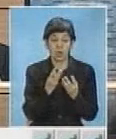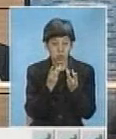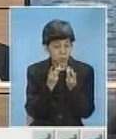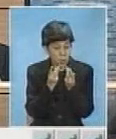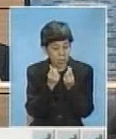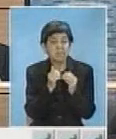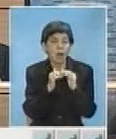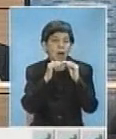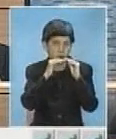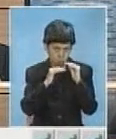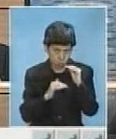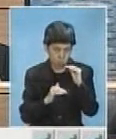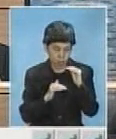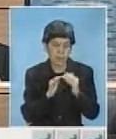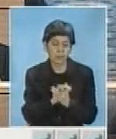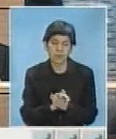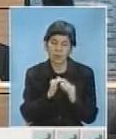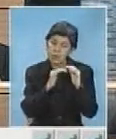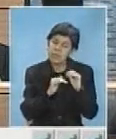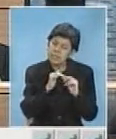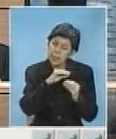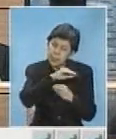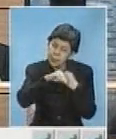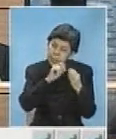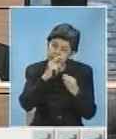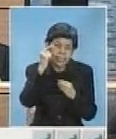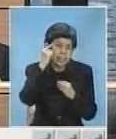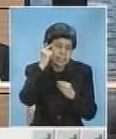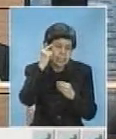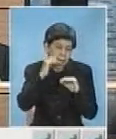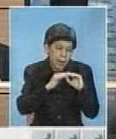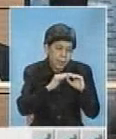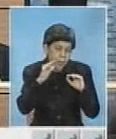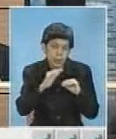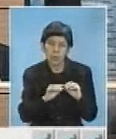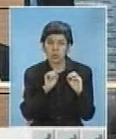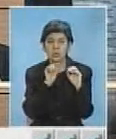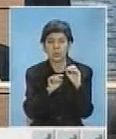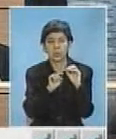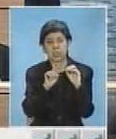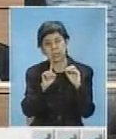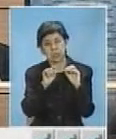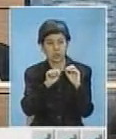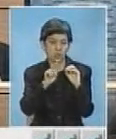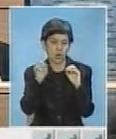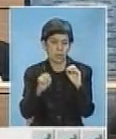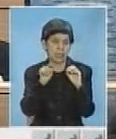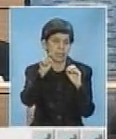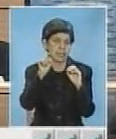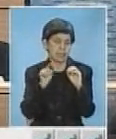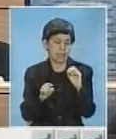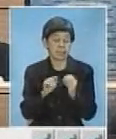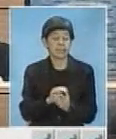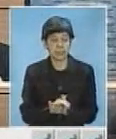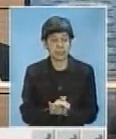างการได้มีการปรับลดลงมาว่าอาจจะมีการขยายตัวทางเศรษฐกิจเพียงแค่ 0.1 หรือ 0.2% เท่านั้น